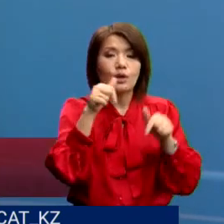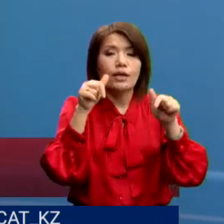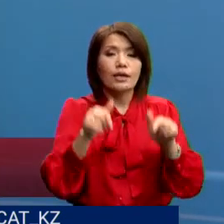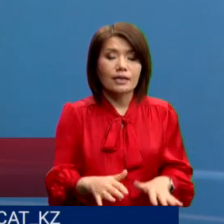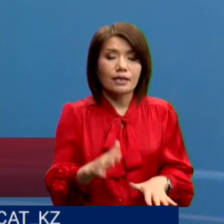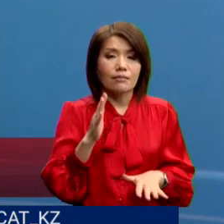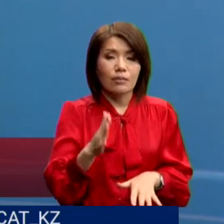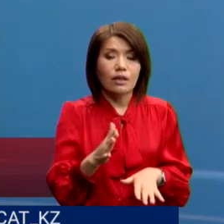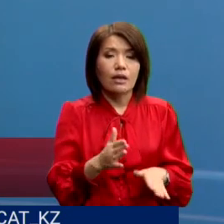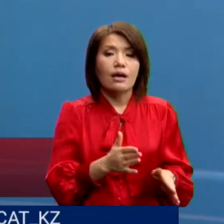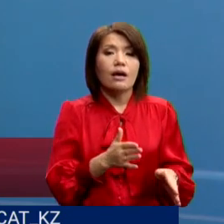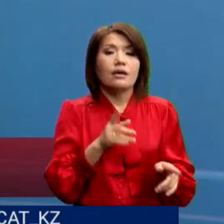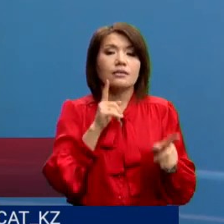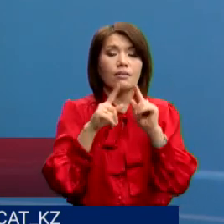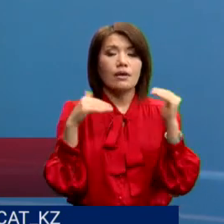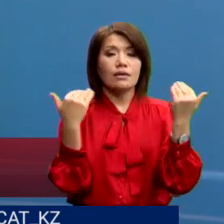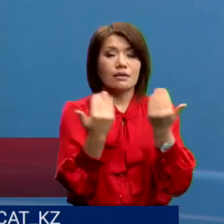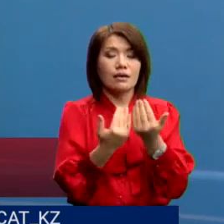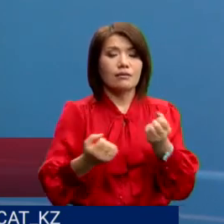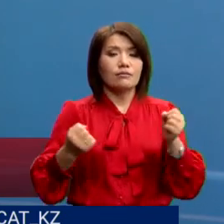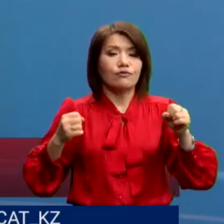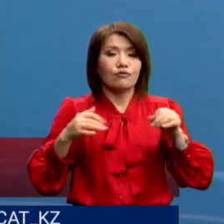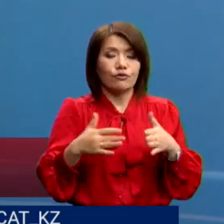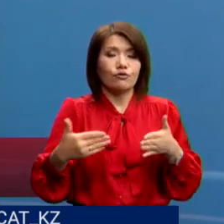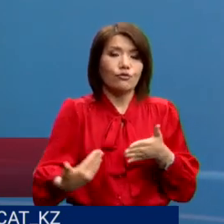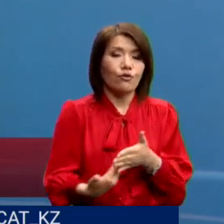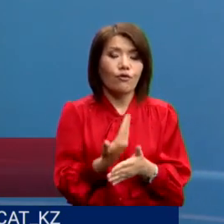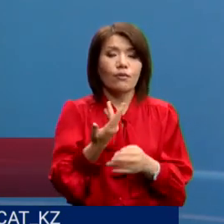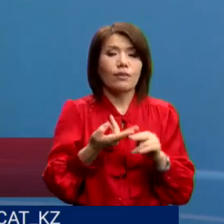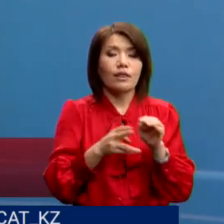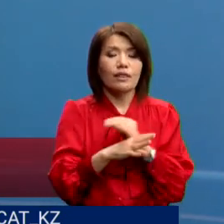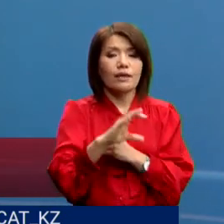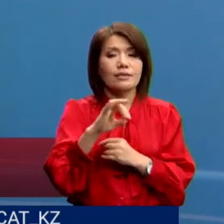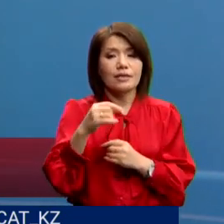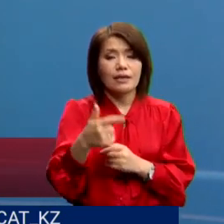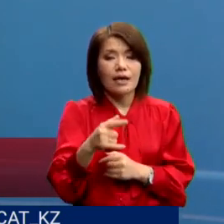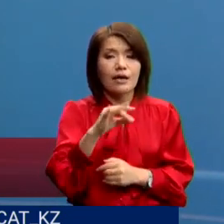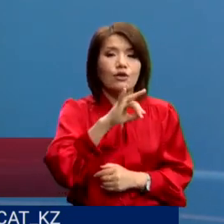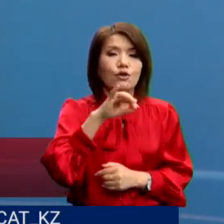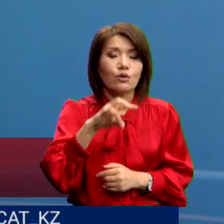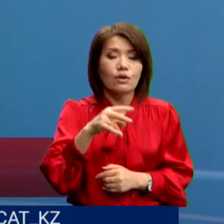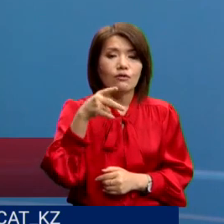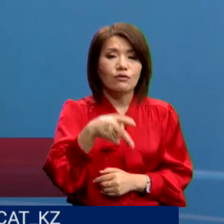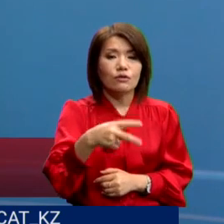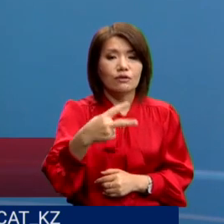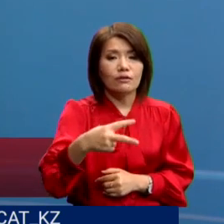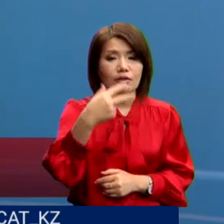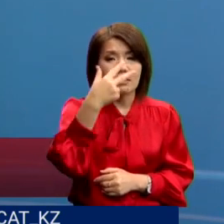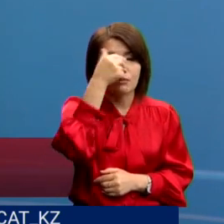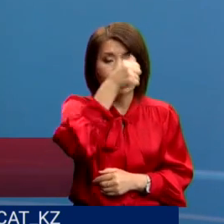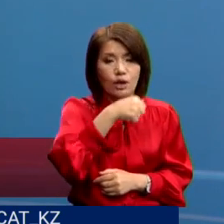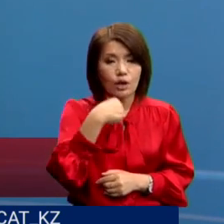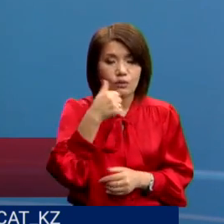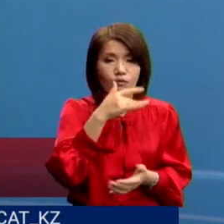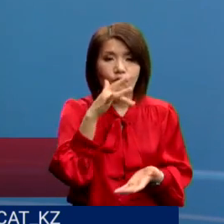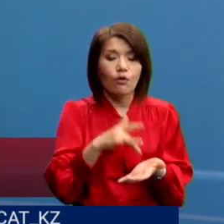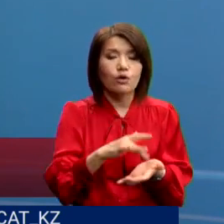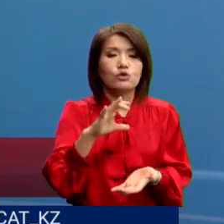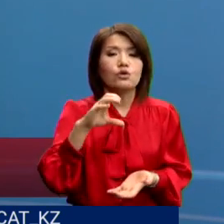решение провести очередное заседание Совета глав правительств СНГ в июне 2023 года в городе